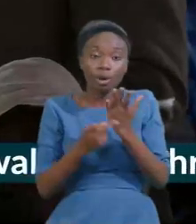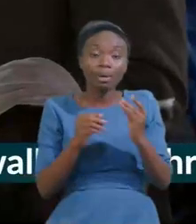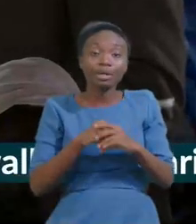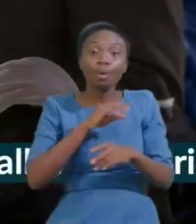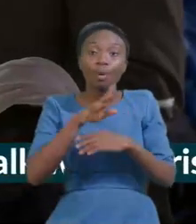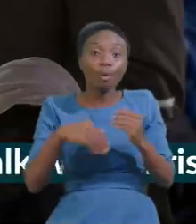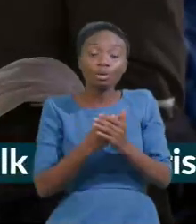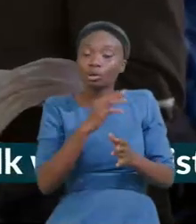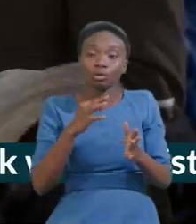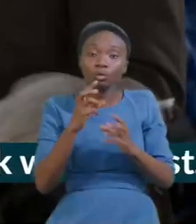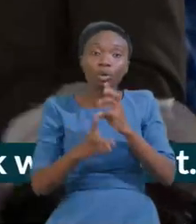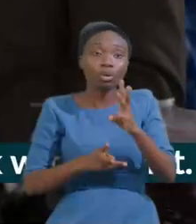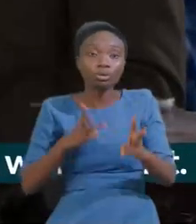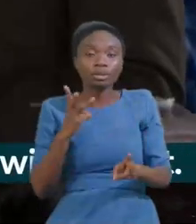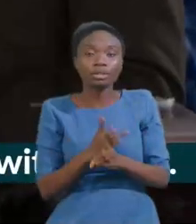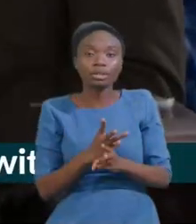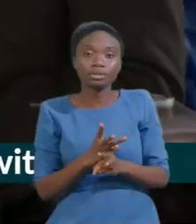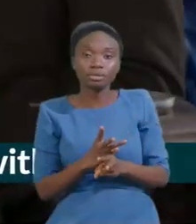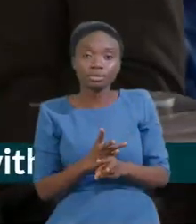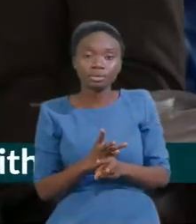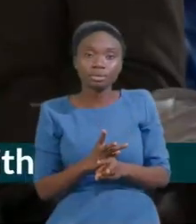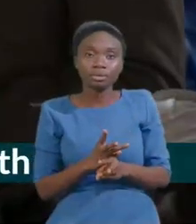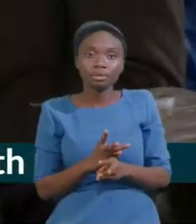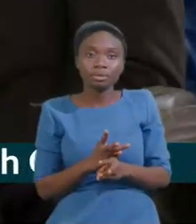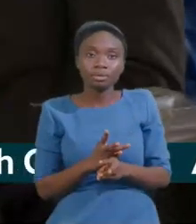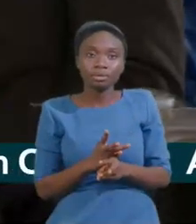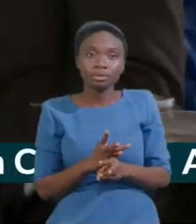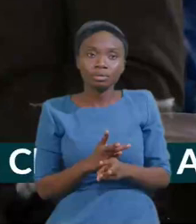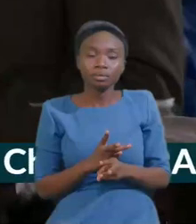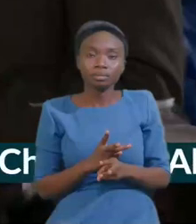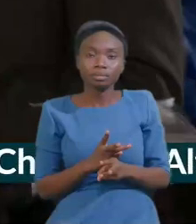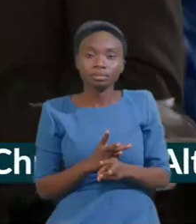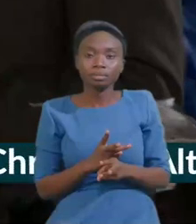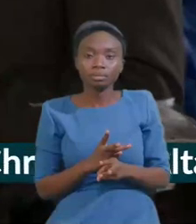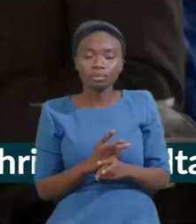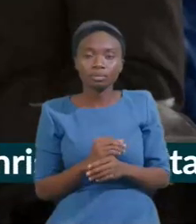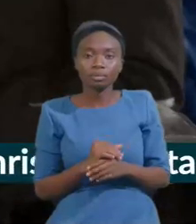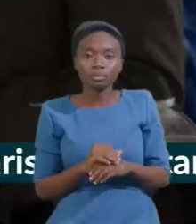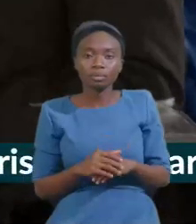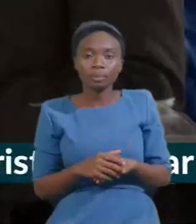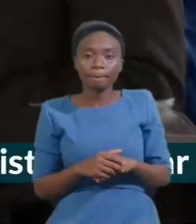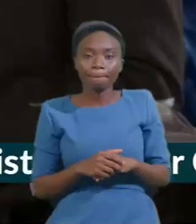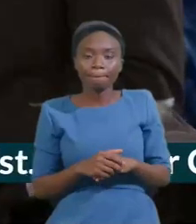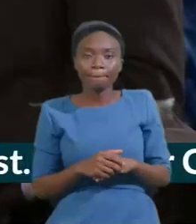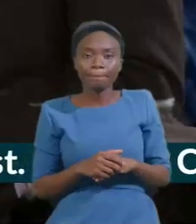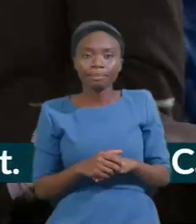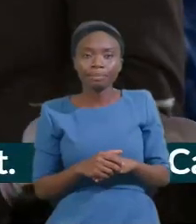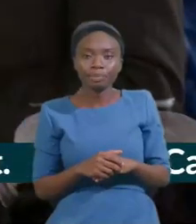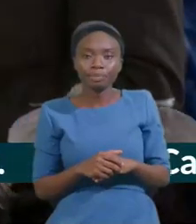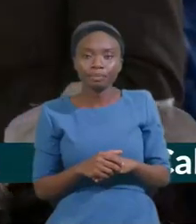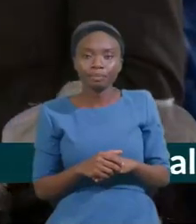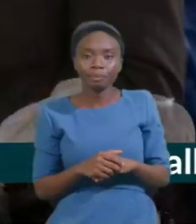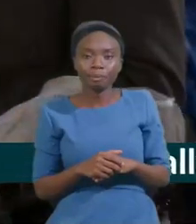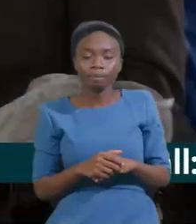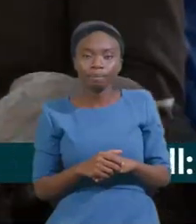of the world, et vous suivez cette croisade mondiale de par tous les continents in pays Europe, du monde, en Europe, in